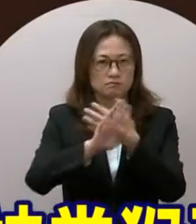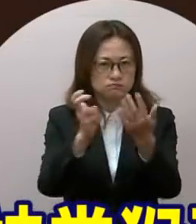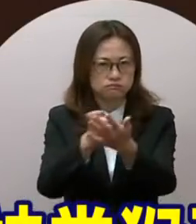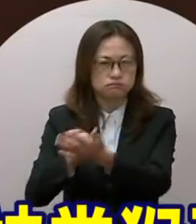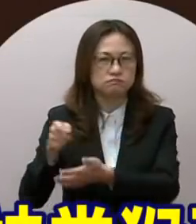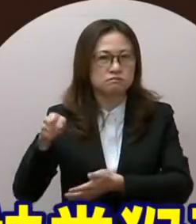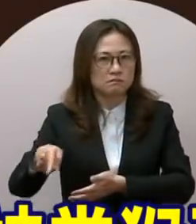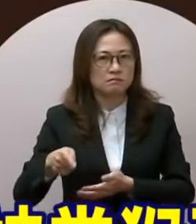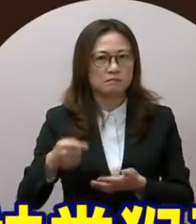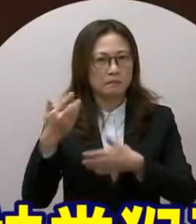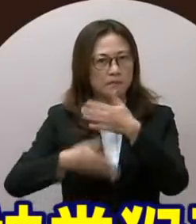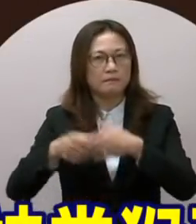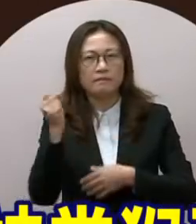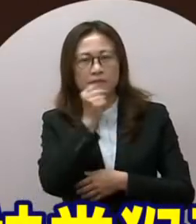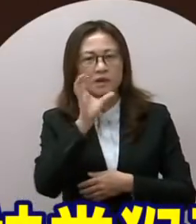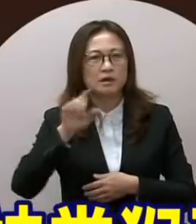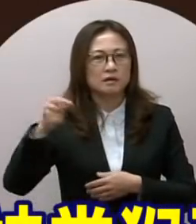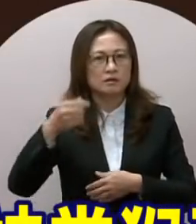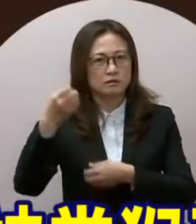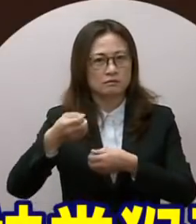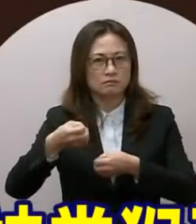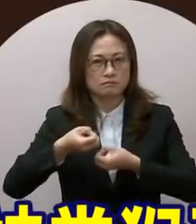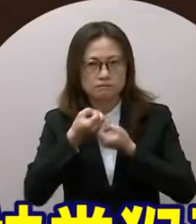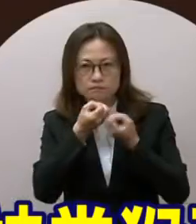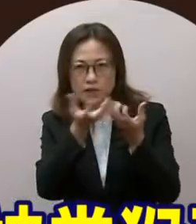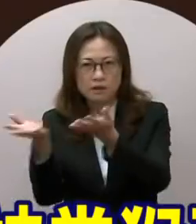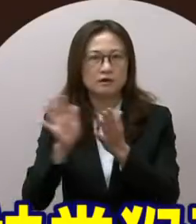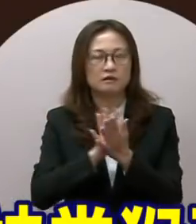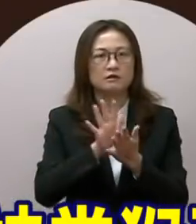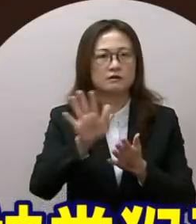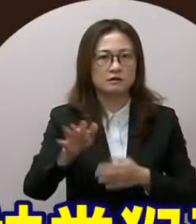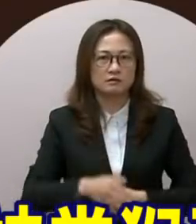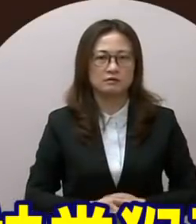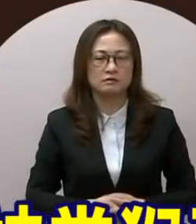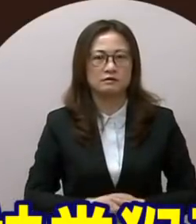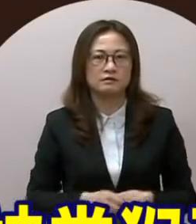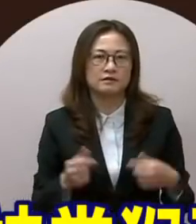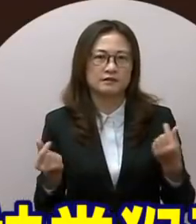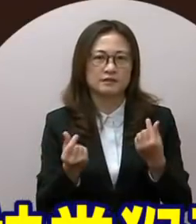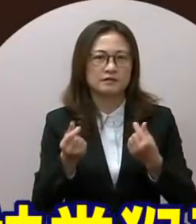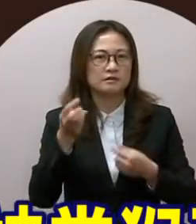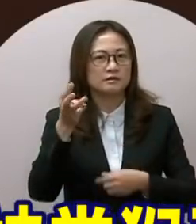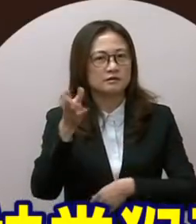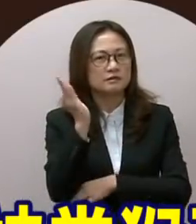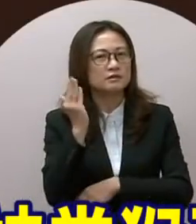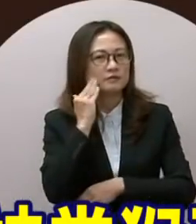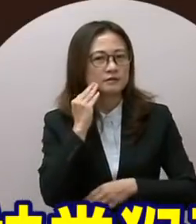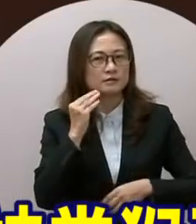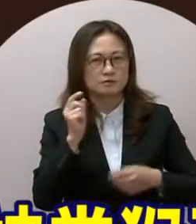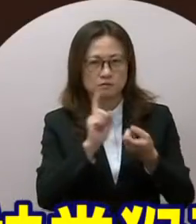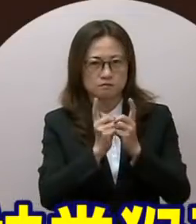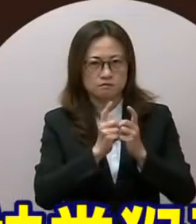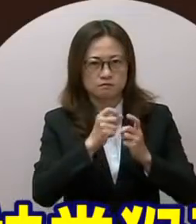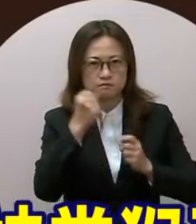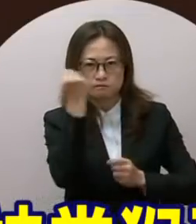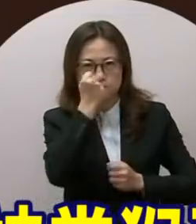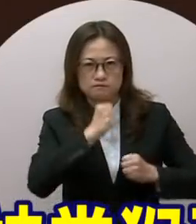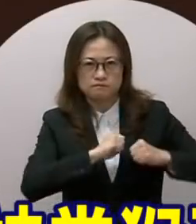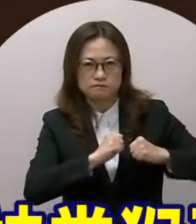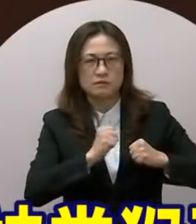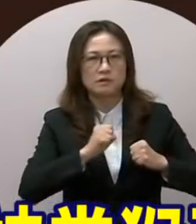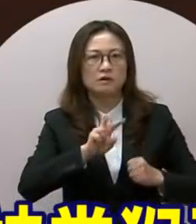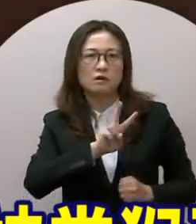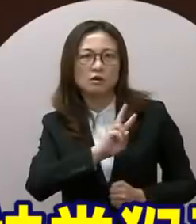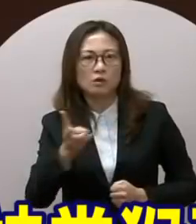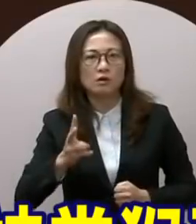出来后，不管是内部争夺权位的政治恶斗，或是正义人士的举发，